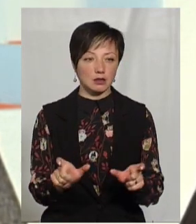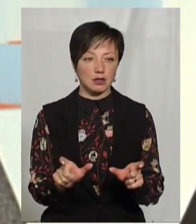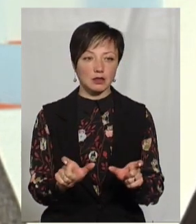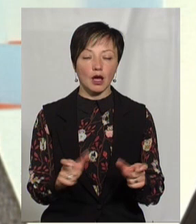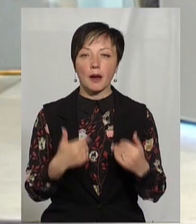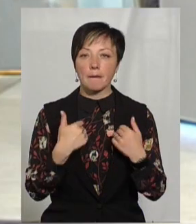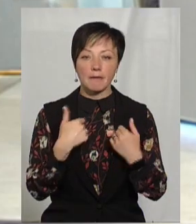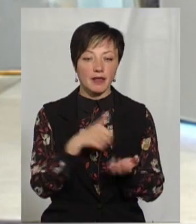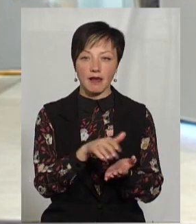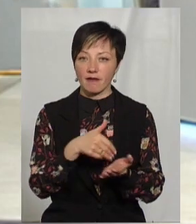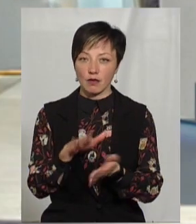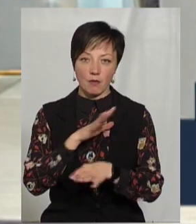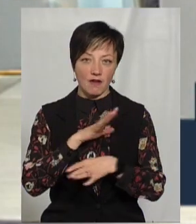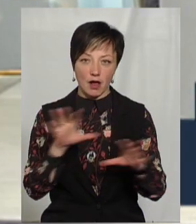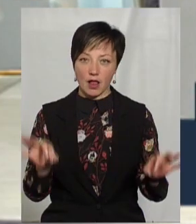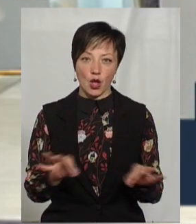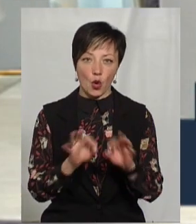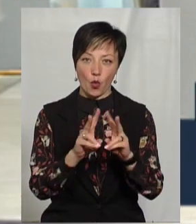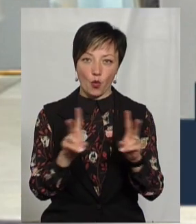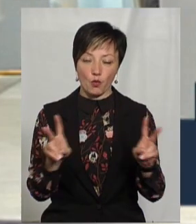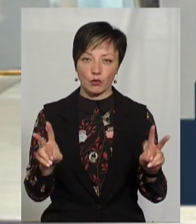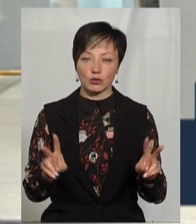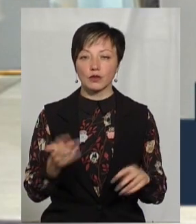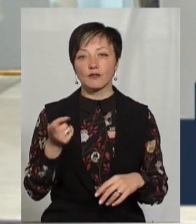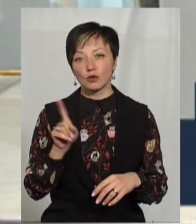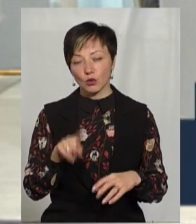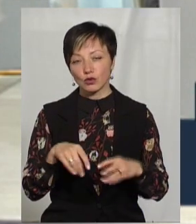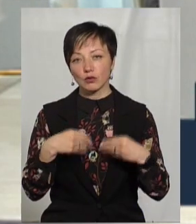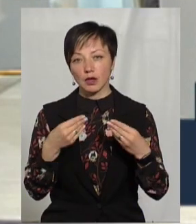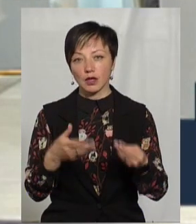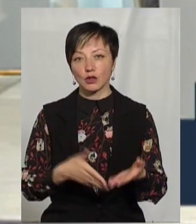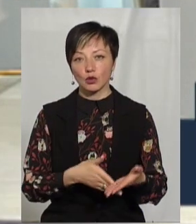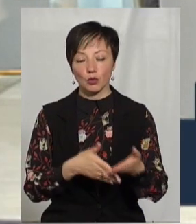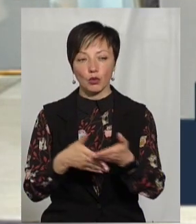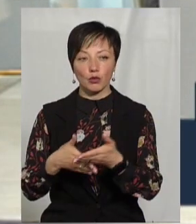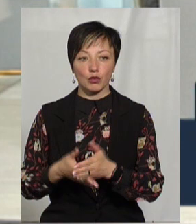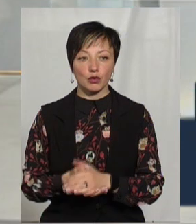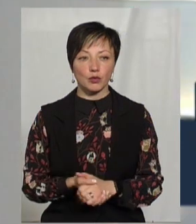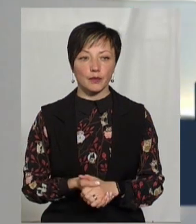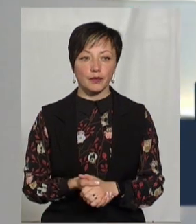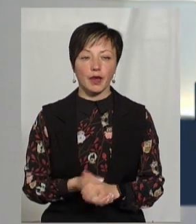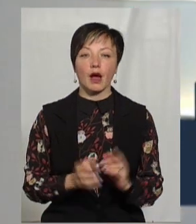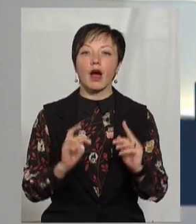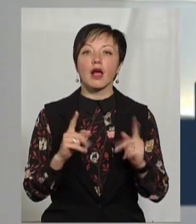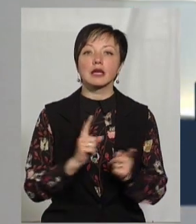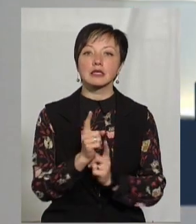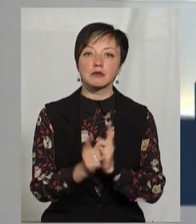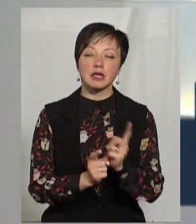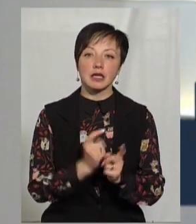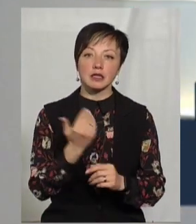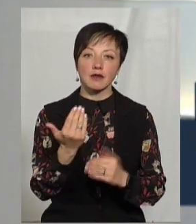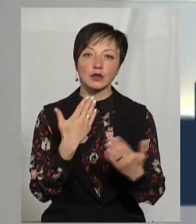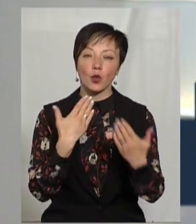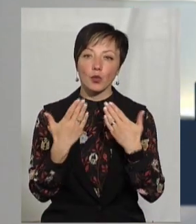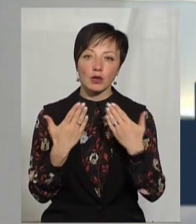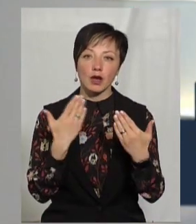не відмовляли нікому у тому, щоб надати їй допомогу. А як змінилася ваша